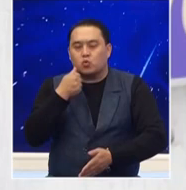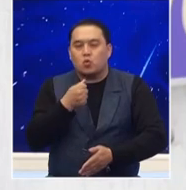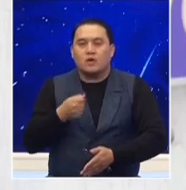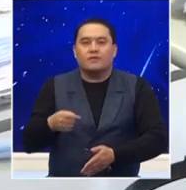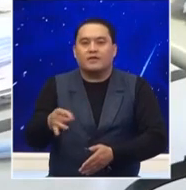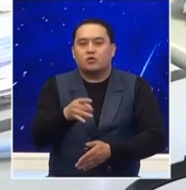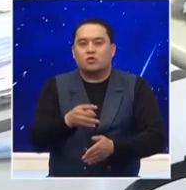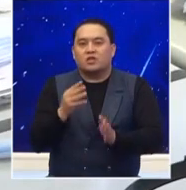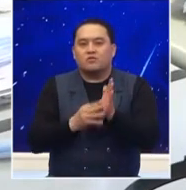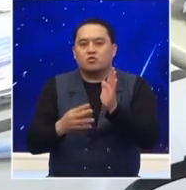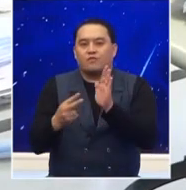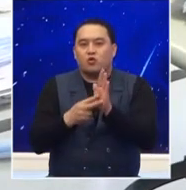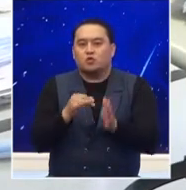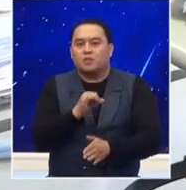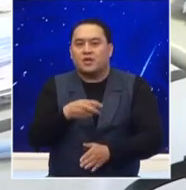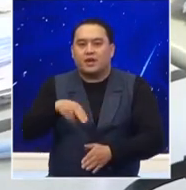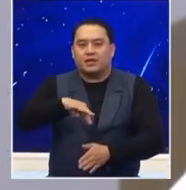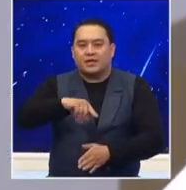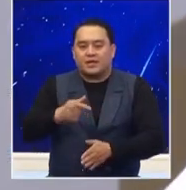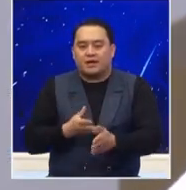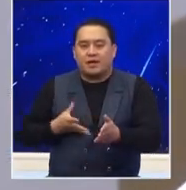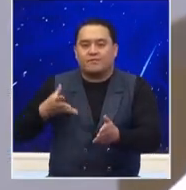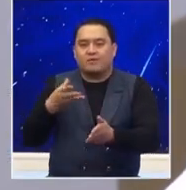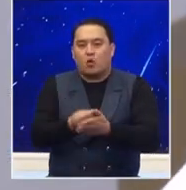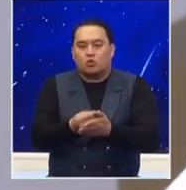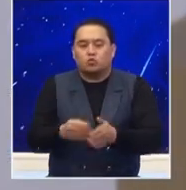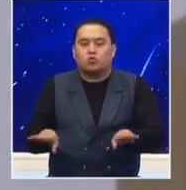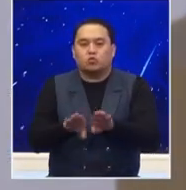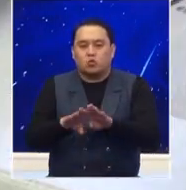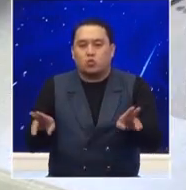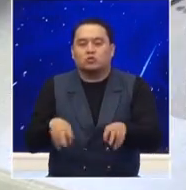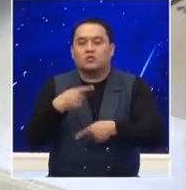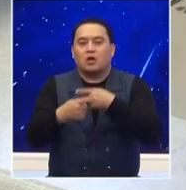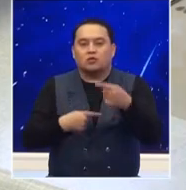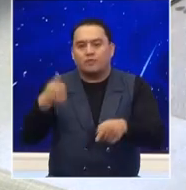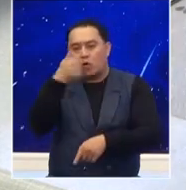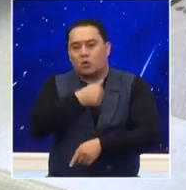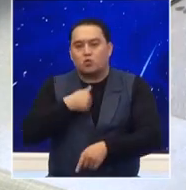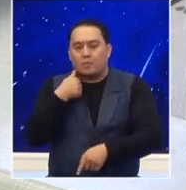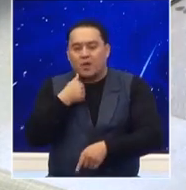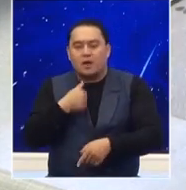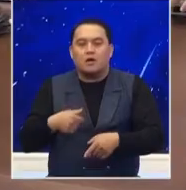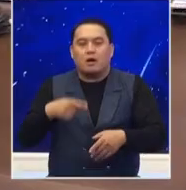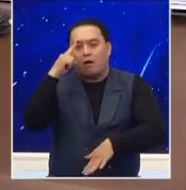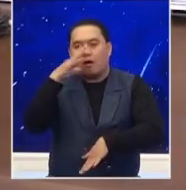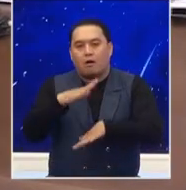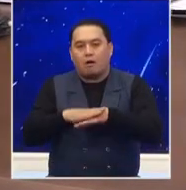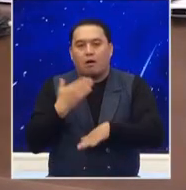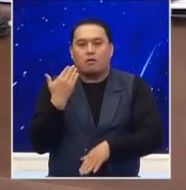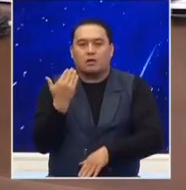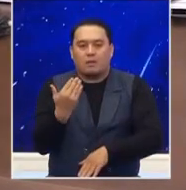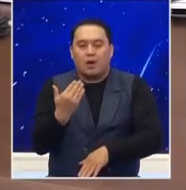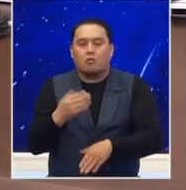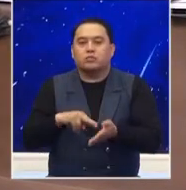поступило 98 миллиардов тенге инвестиций. Следующий год должен стать не менее плодотворным, заверяют местные власти. По словам акима Багдата